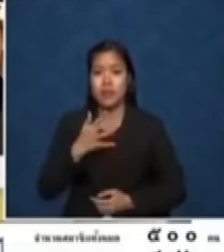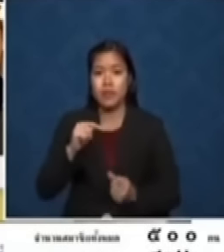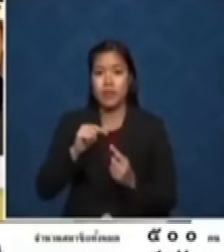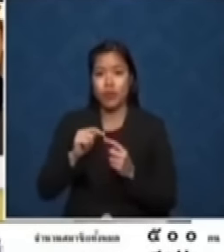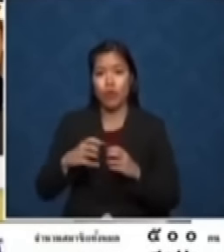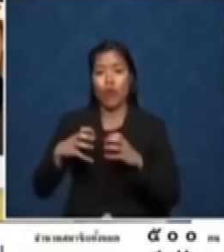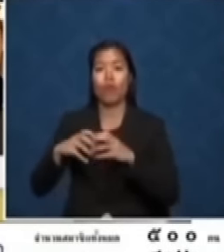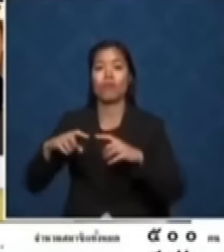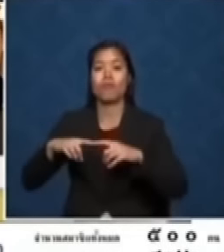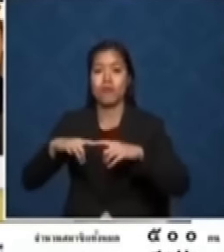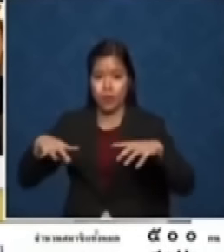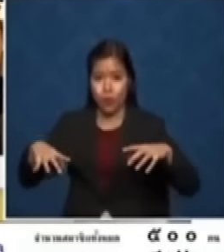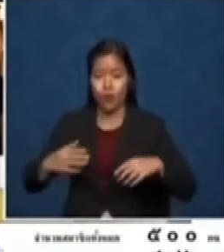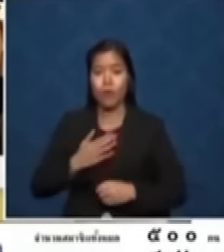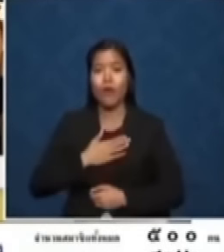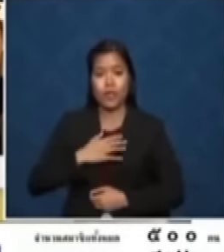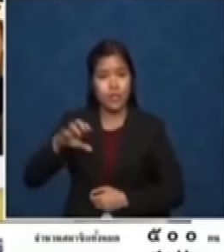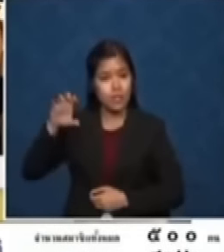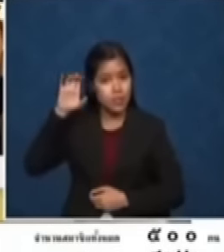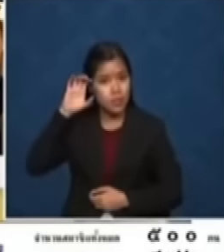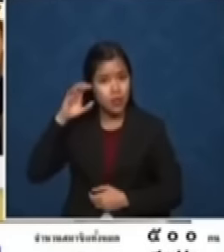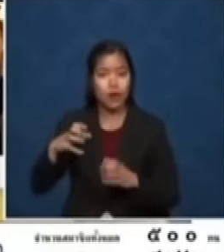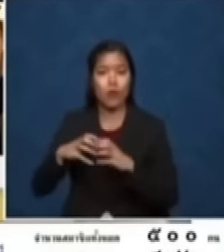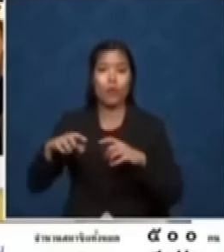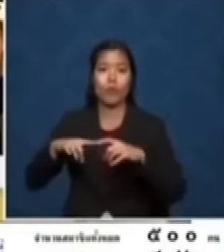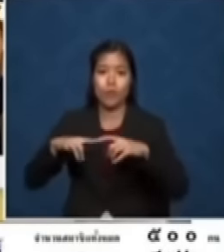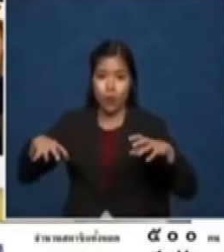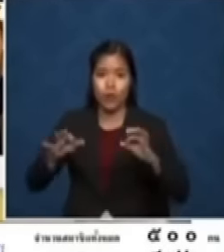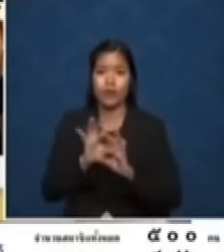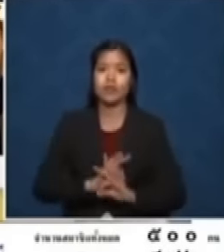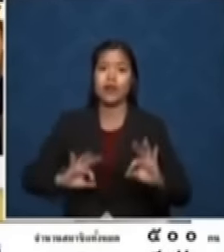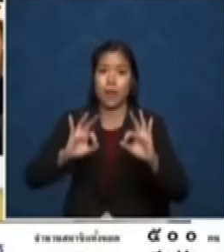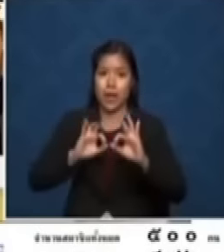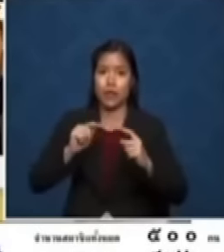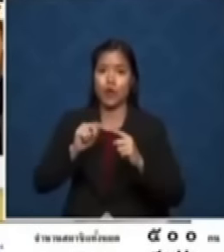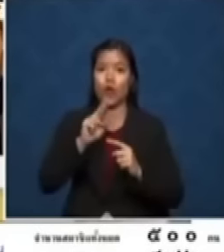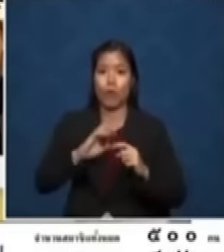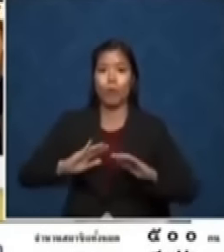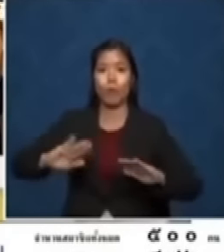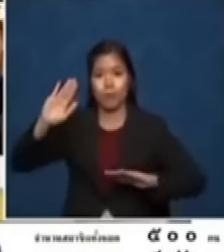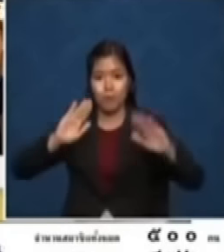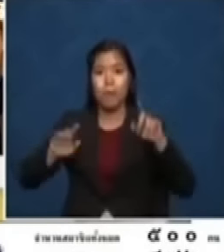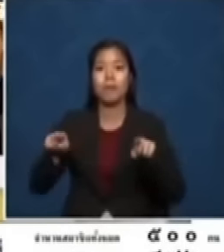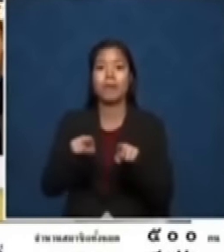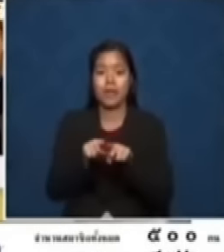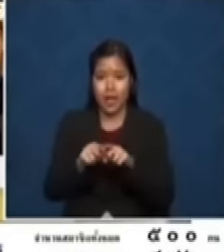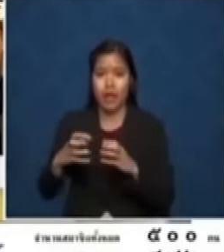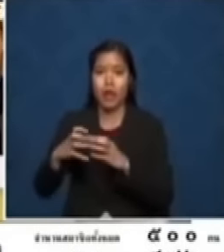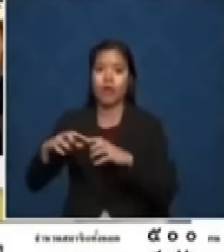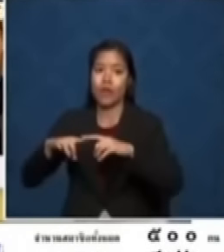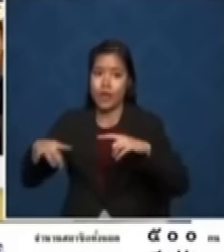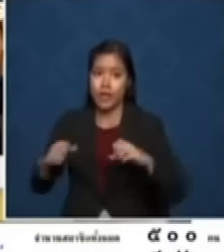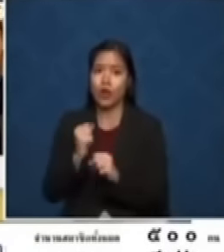สักเล็กน้อยว่าตลอดระยะเวลา7เดือนที่ผ่านมาเนี่ยเขาเป็นคนชนะการเลือกตั้งนะฮะเขาได้ถือว่าเป็นการชนะการเ